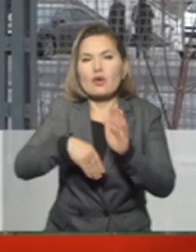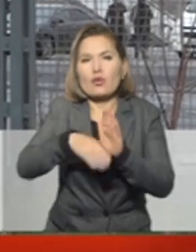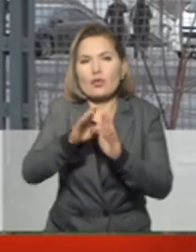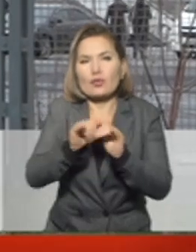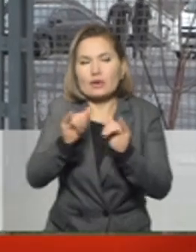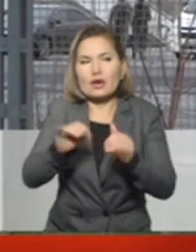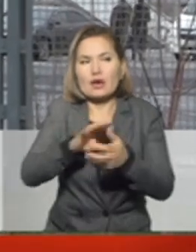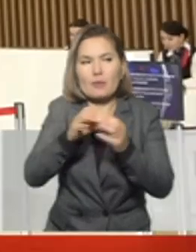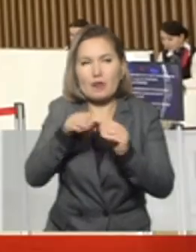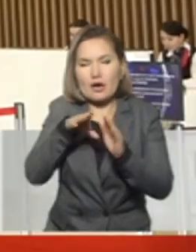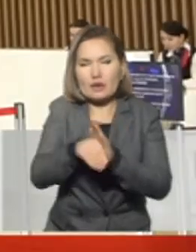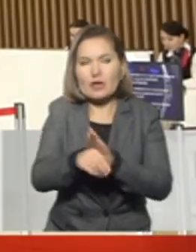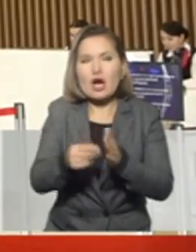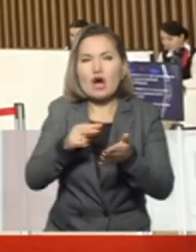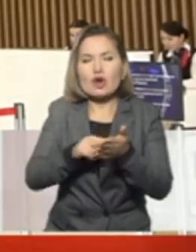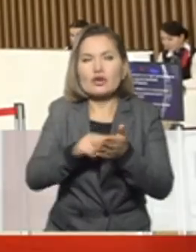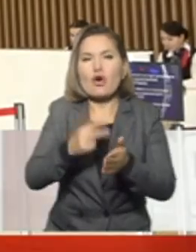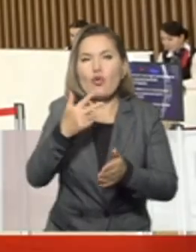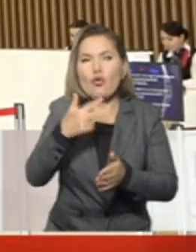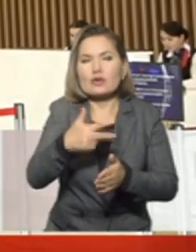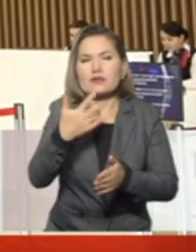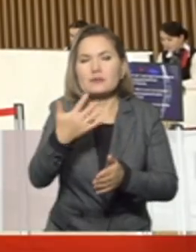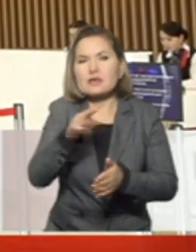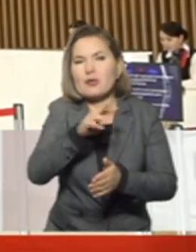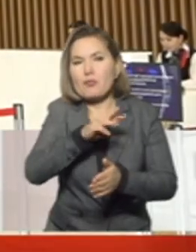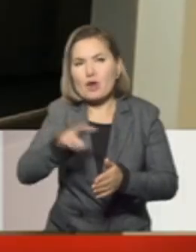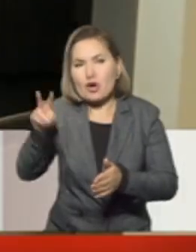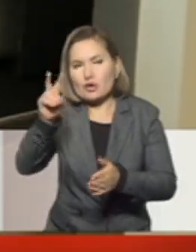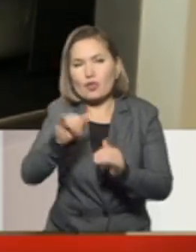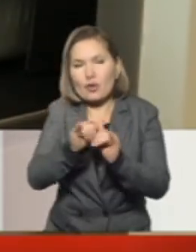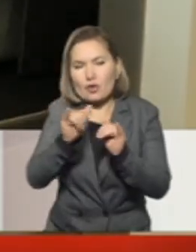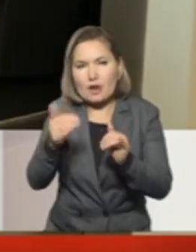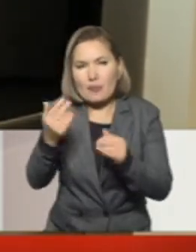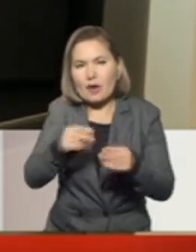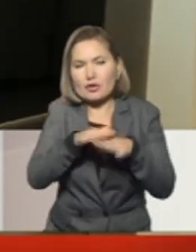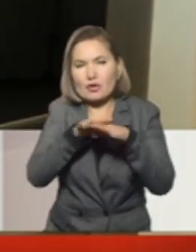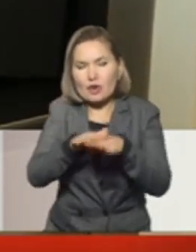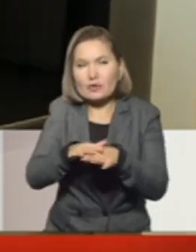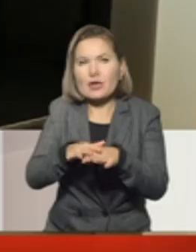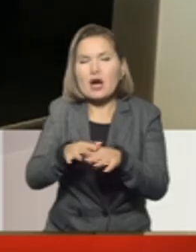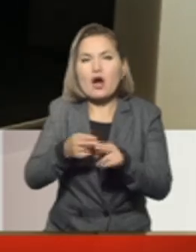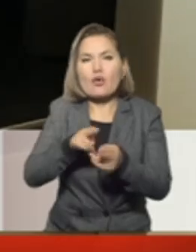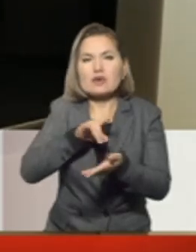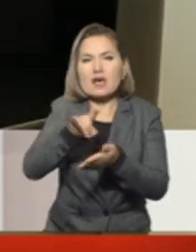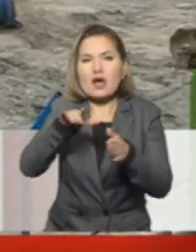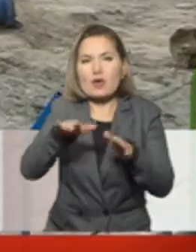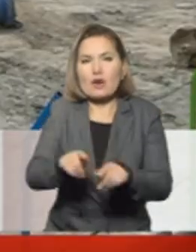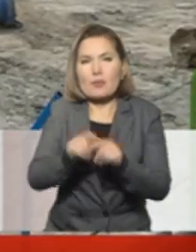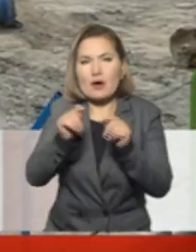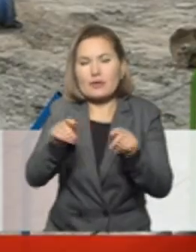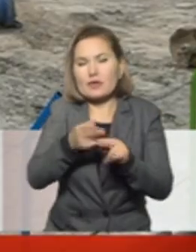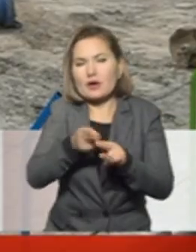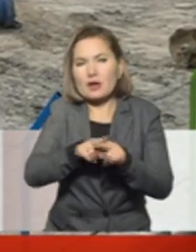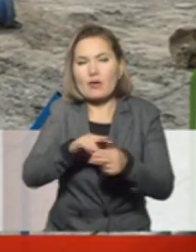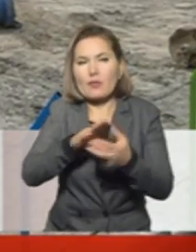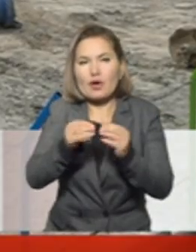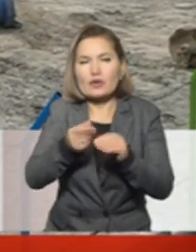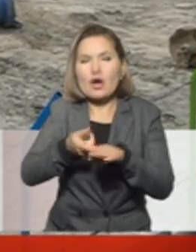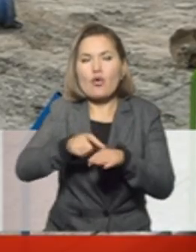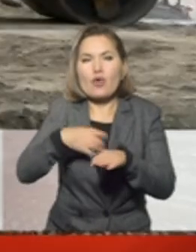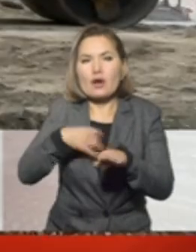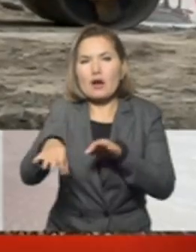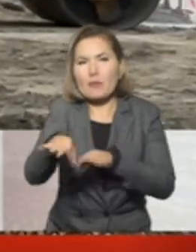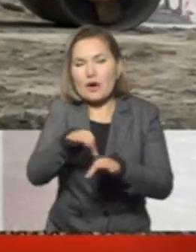тұр. Соның ішінде құны 35 миллион ақш долларын құрайтын жаңа әуежай терминалы жуырда ел игілігіне берілді. Тағы бір маңызды